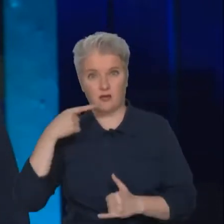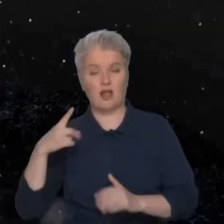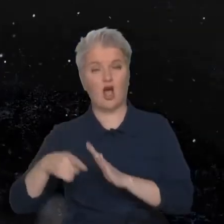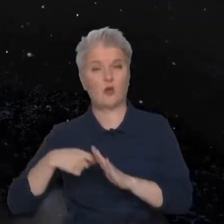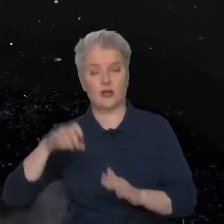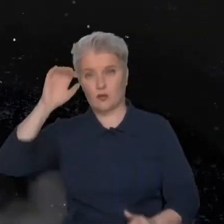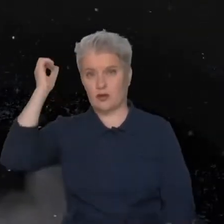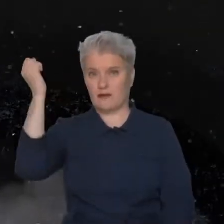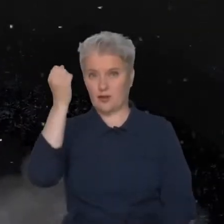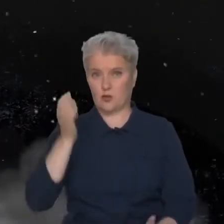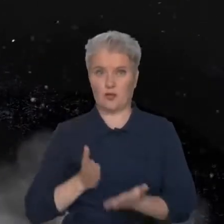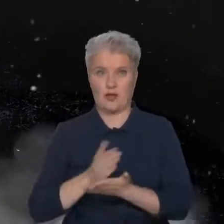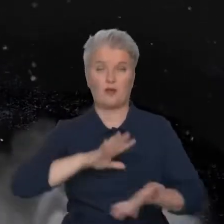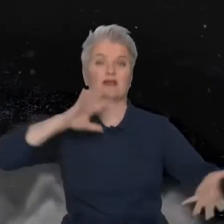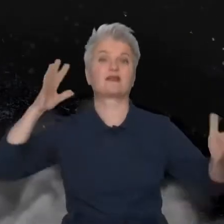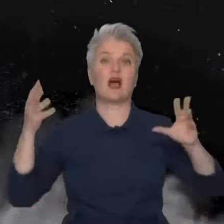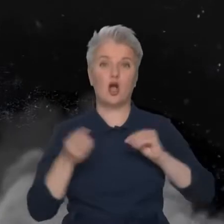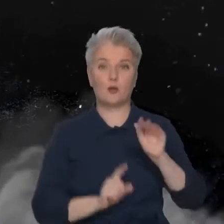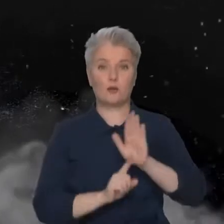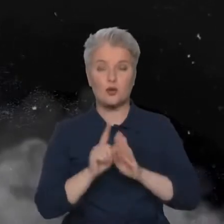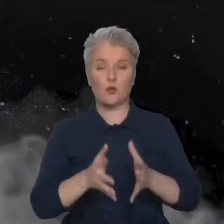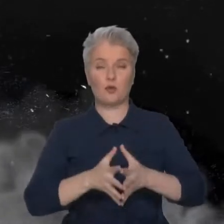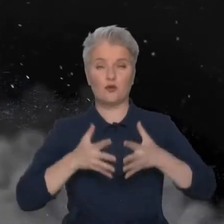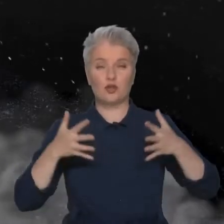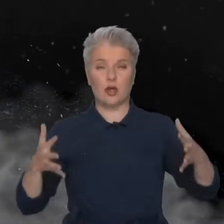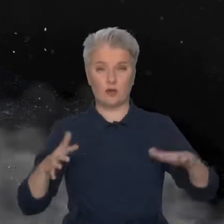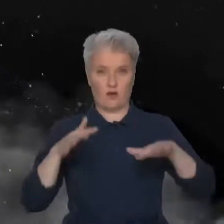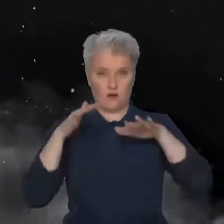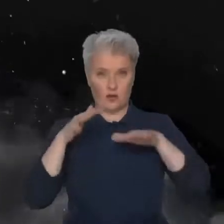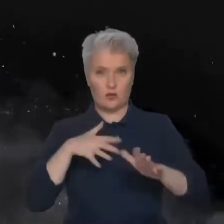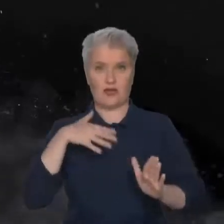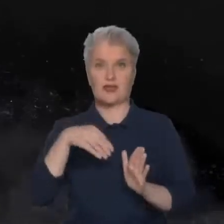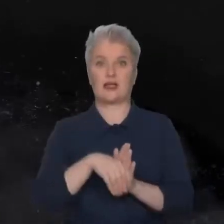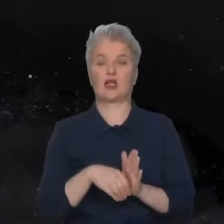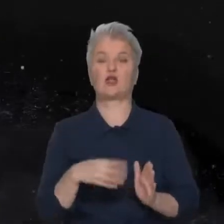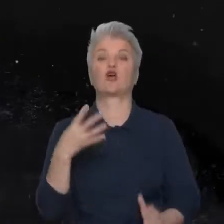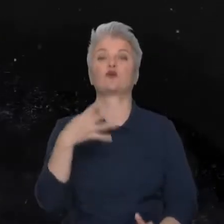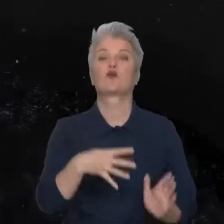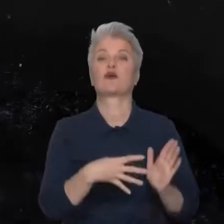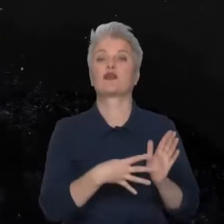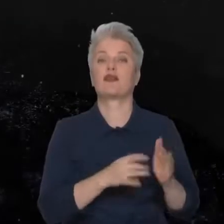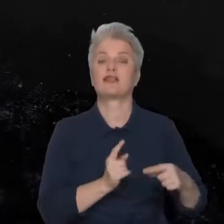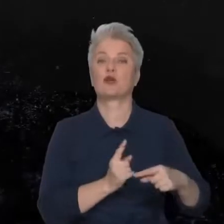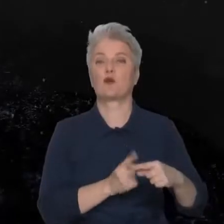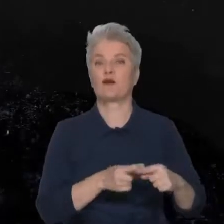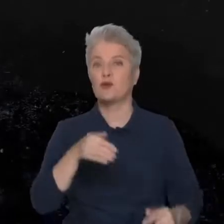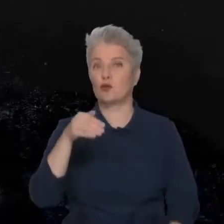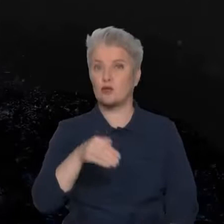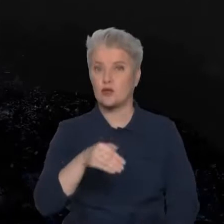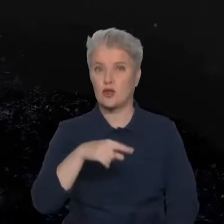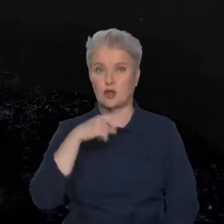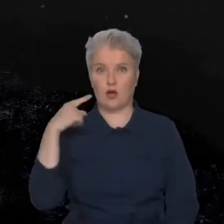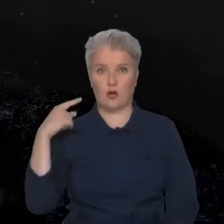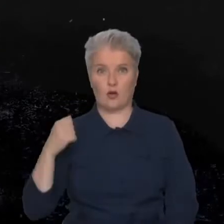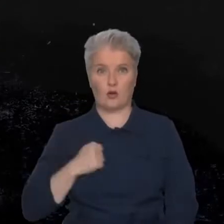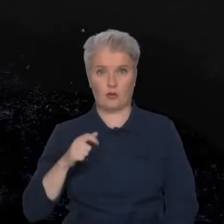повідомляє Генштаб. Загалом, від початку повномасштабного вторгнення загинуло 49,5 тисяч окупантів.